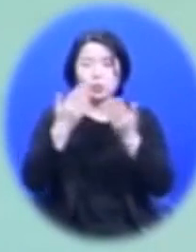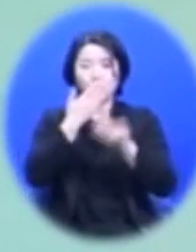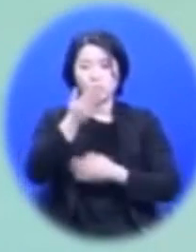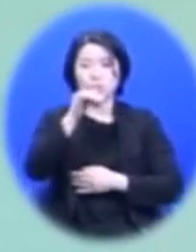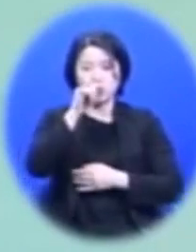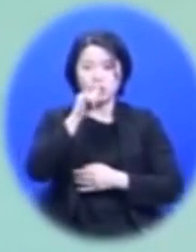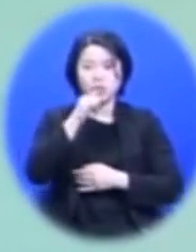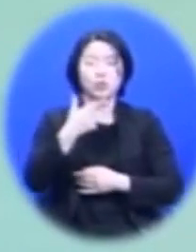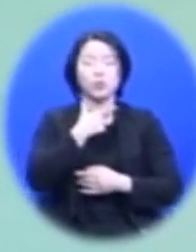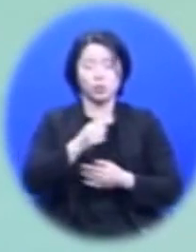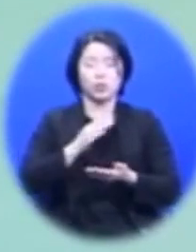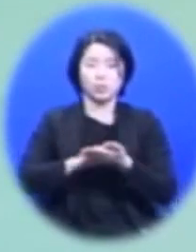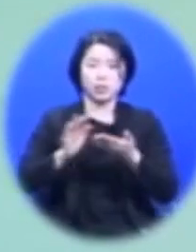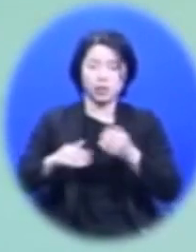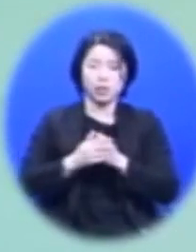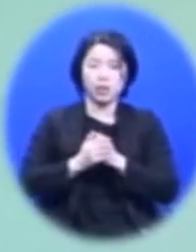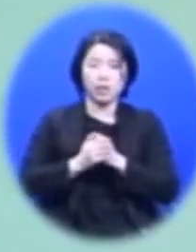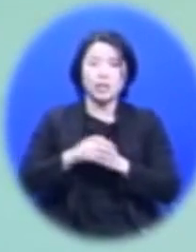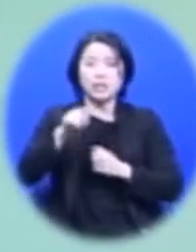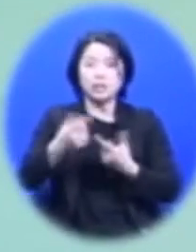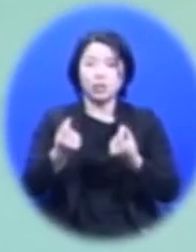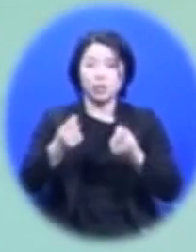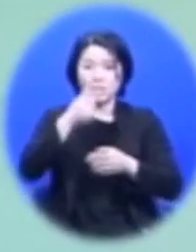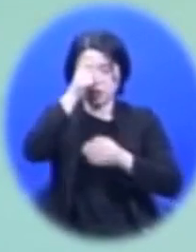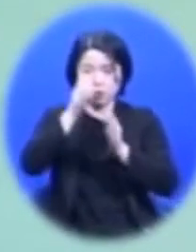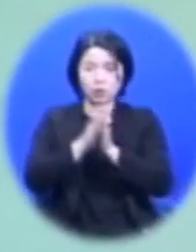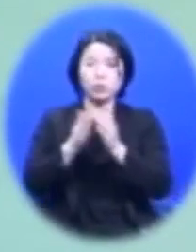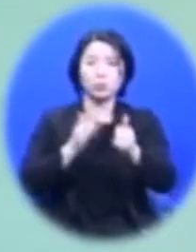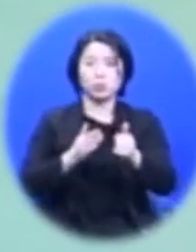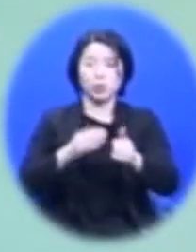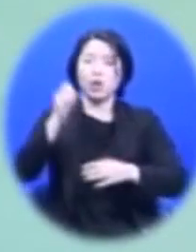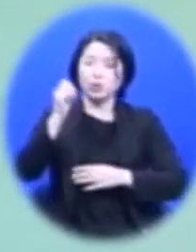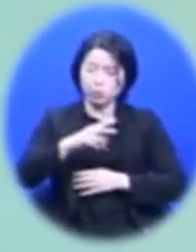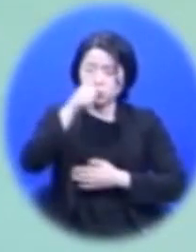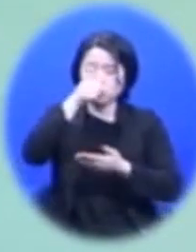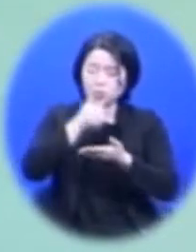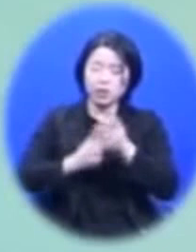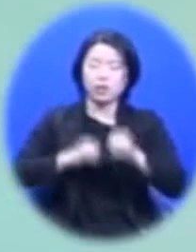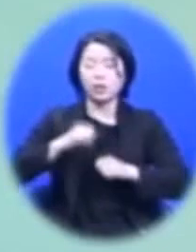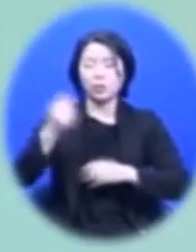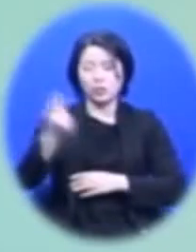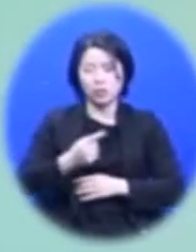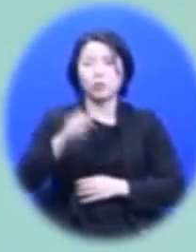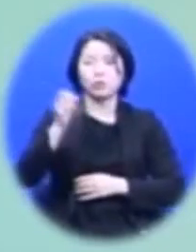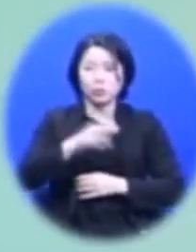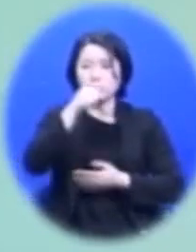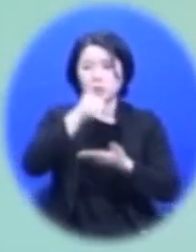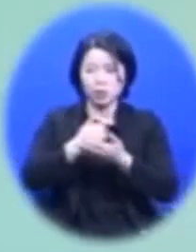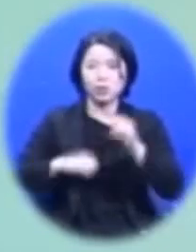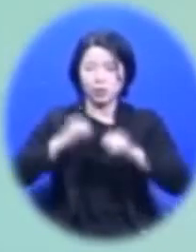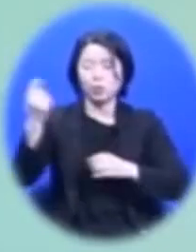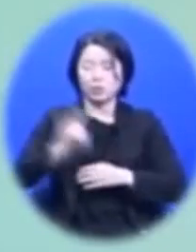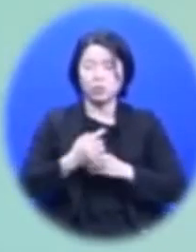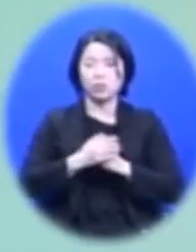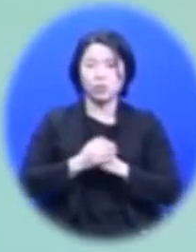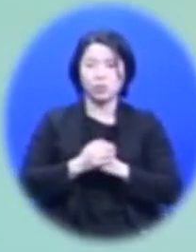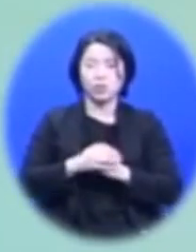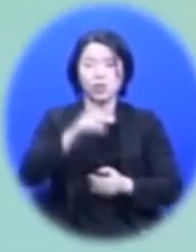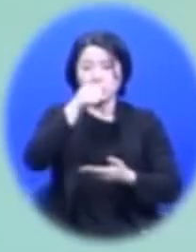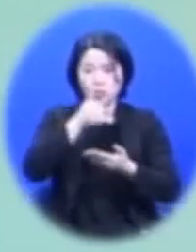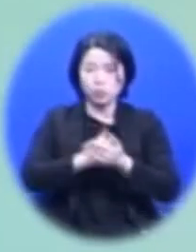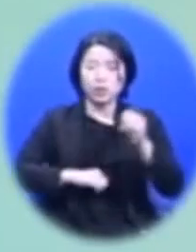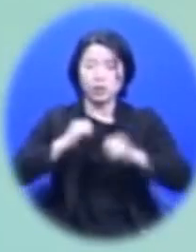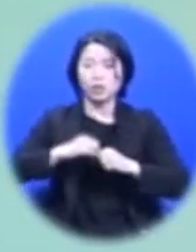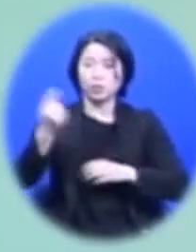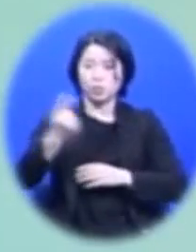기도합니다. 정말 그렇게 기도합시다. 또 죄 짓고 왔어요. 또 죄 짓고 왔어요. 또 죄 짓고 왔어요. 죄 짓고 오면